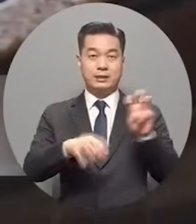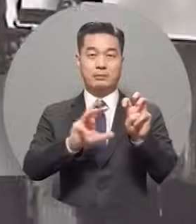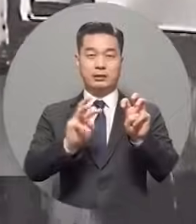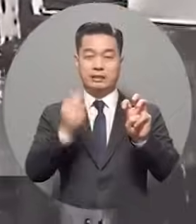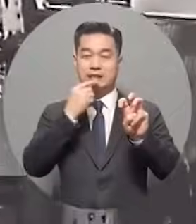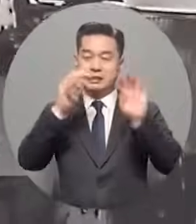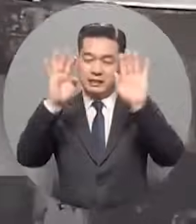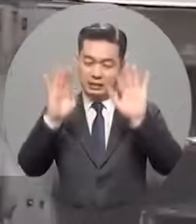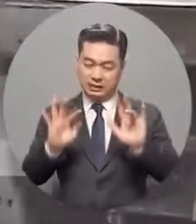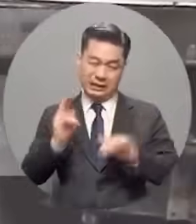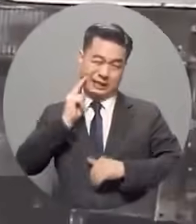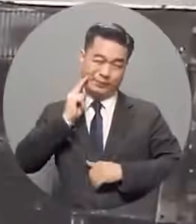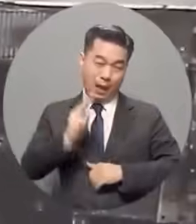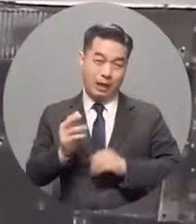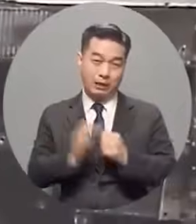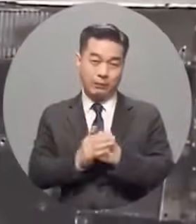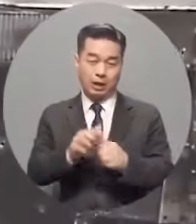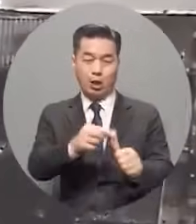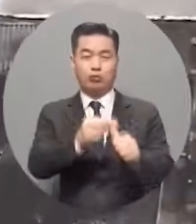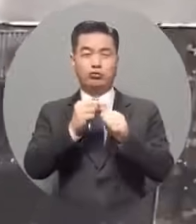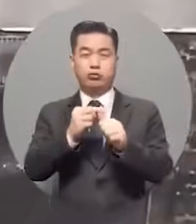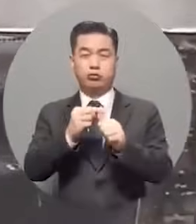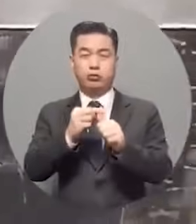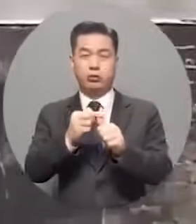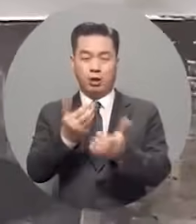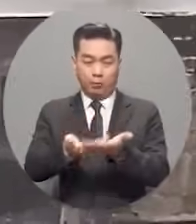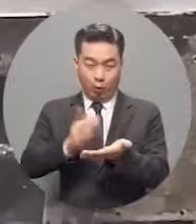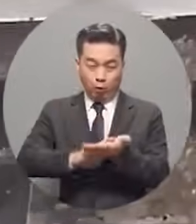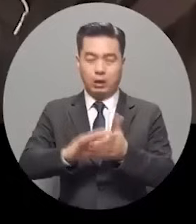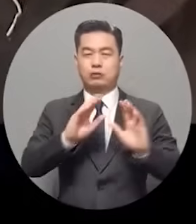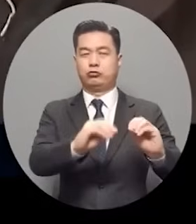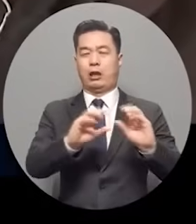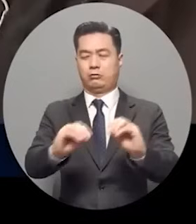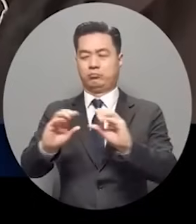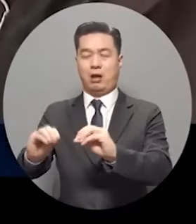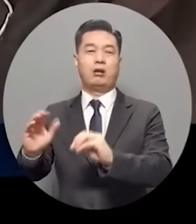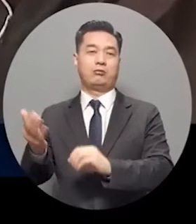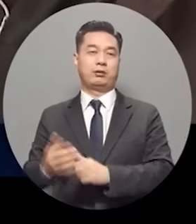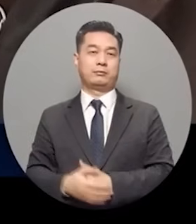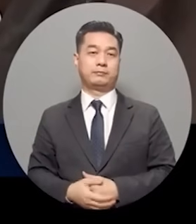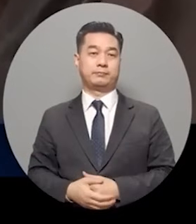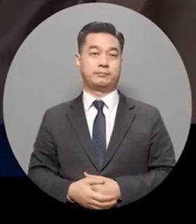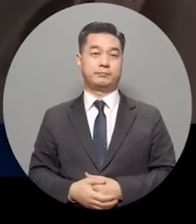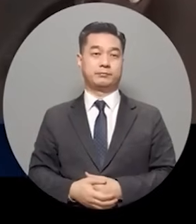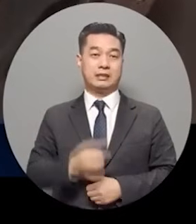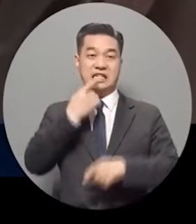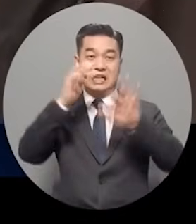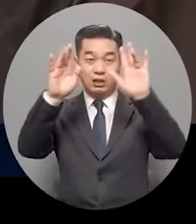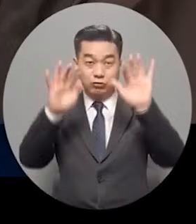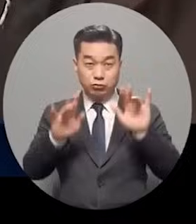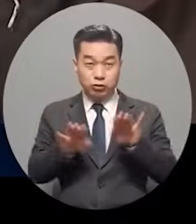내려 구조와 복구 작업이 곳곳에서 중단됐습니다. 여기가 이러하네.